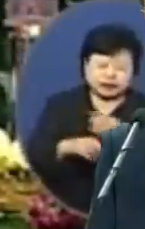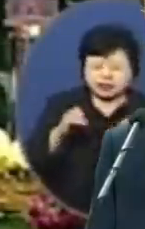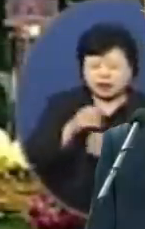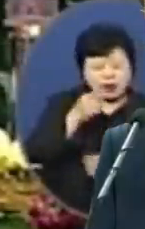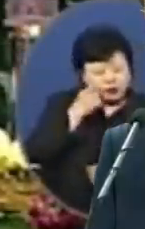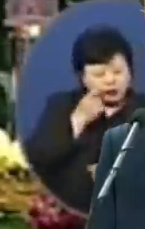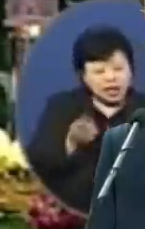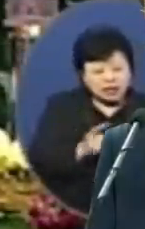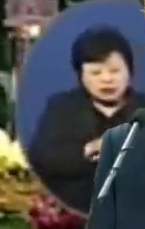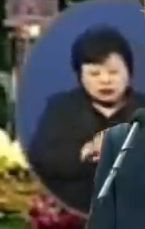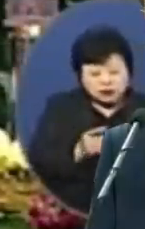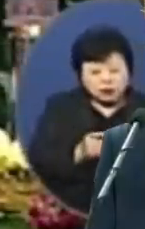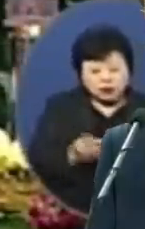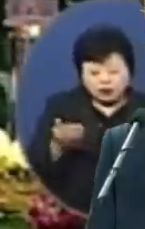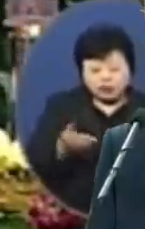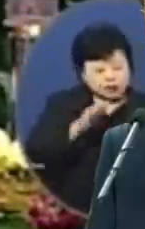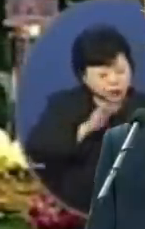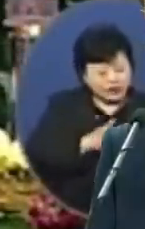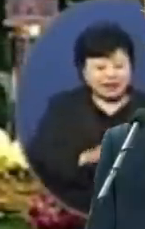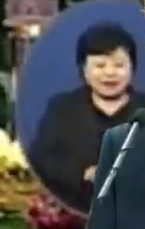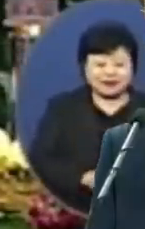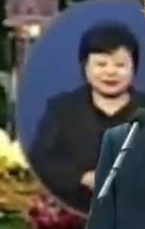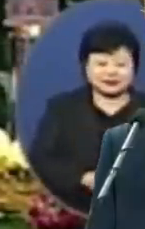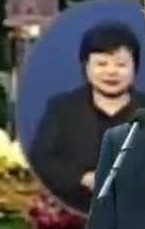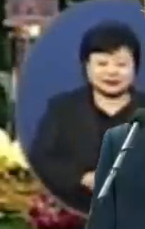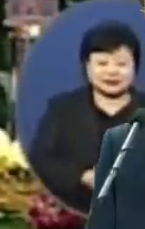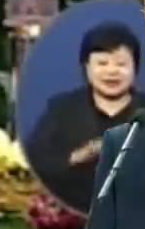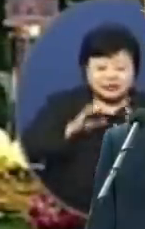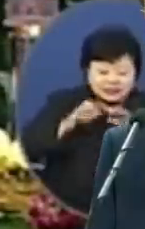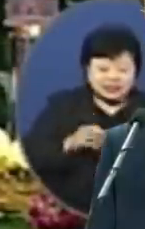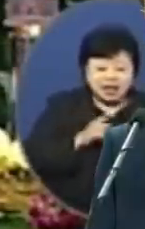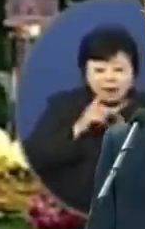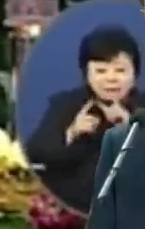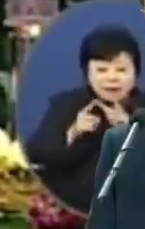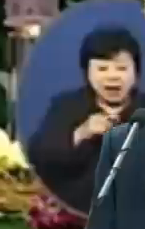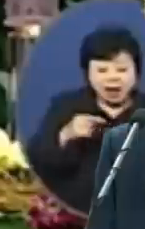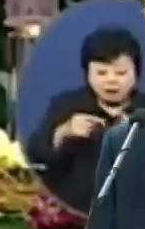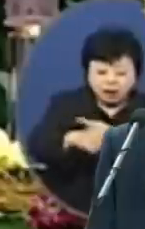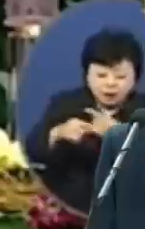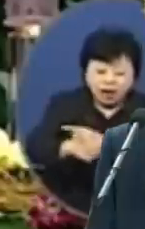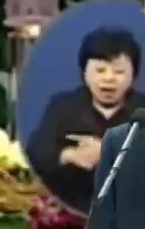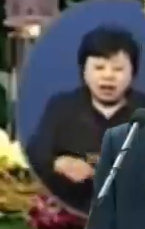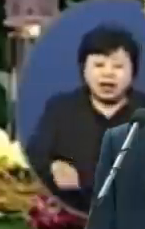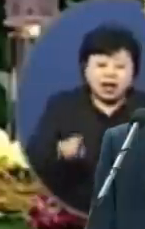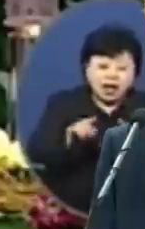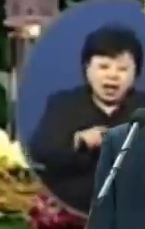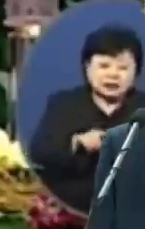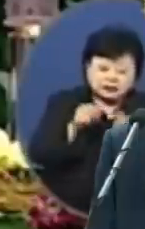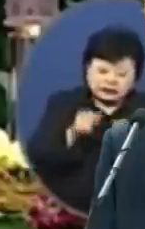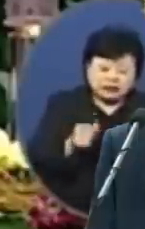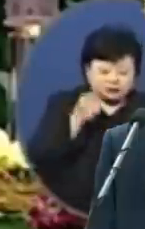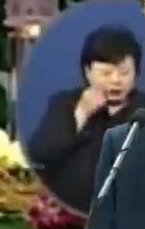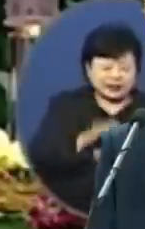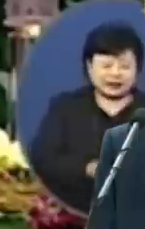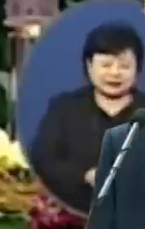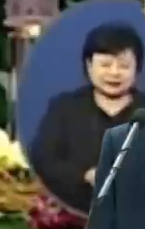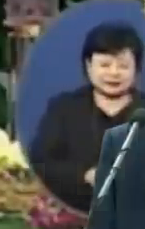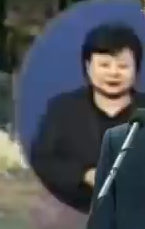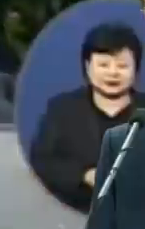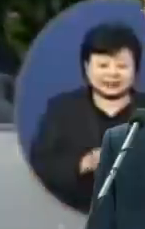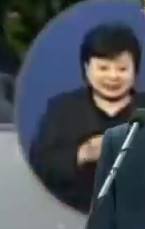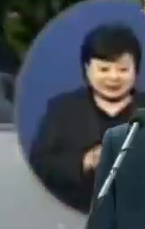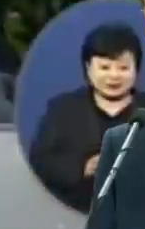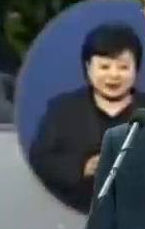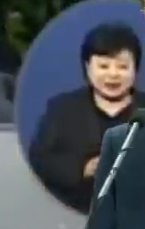되면 서로 같이 일을 할 수가 없어요. 이 세상에도 말이 안 통한 사람하고 같이 살아갈 수가 없지 않습니까?